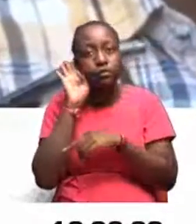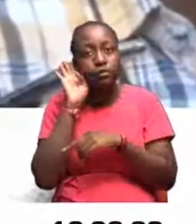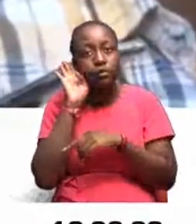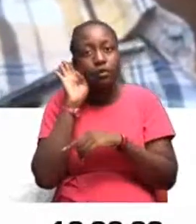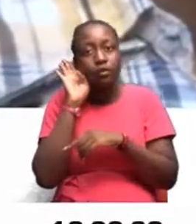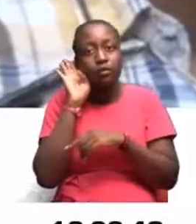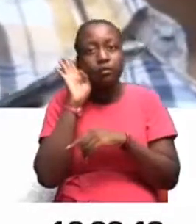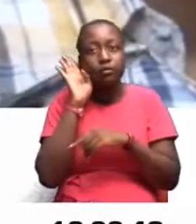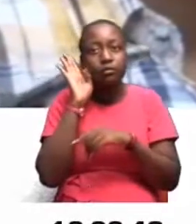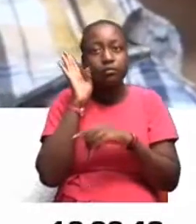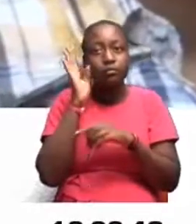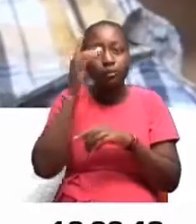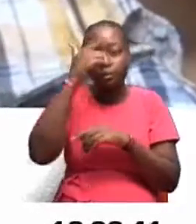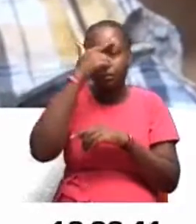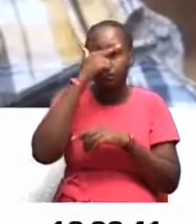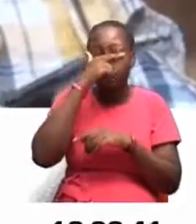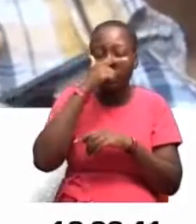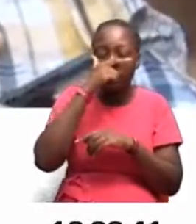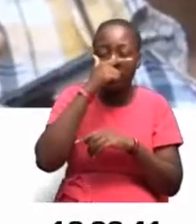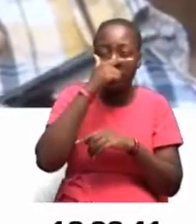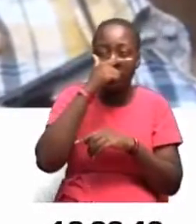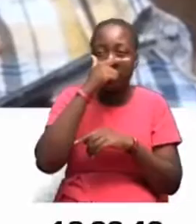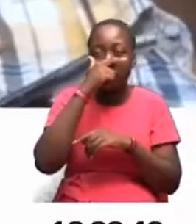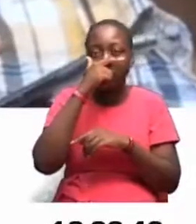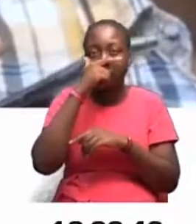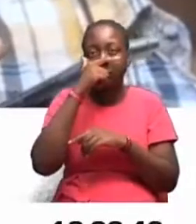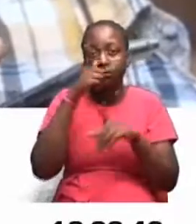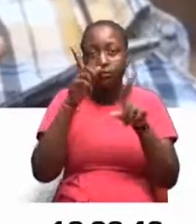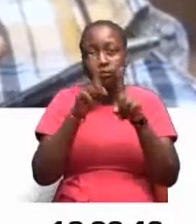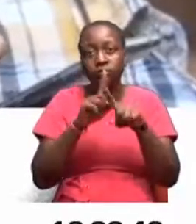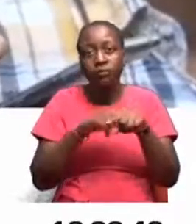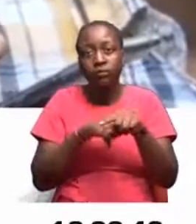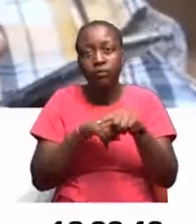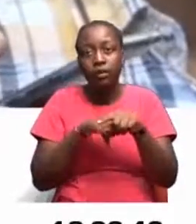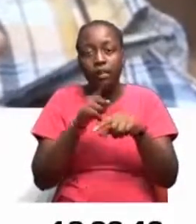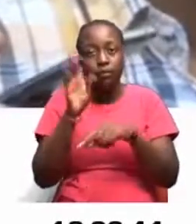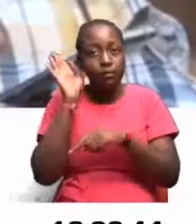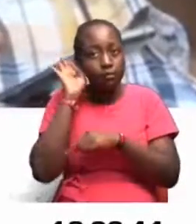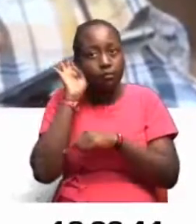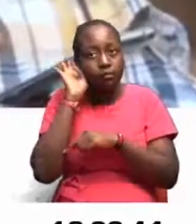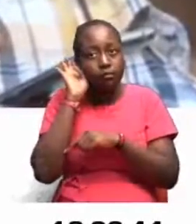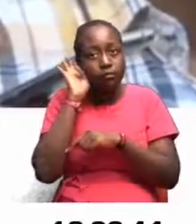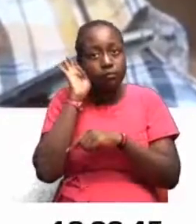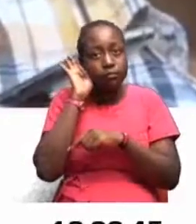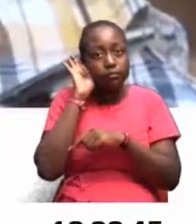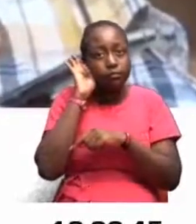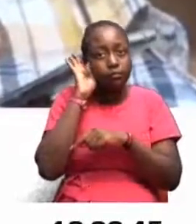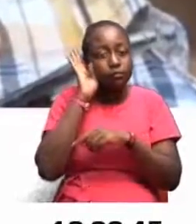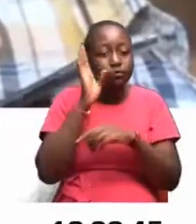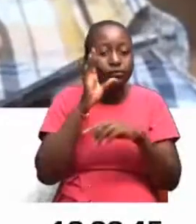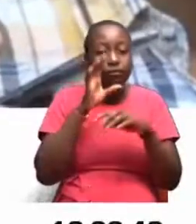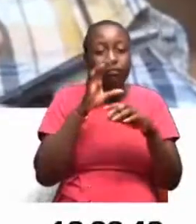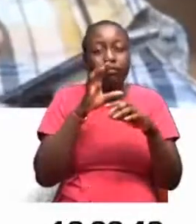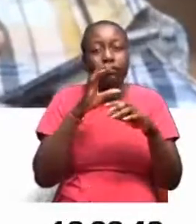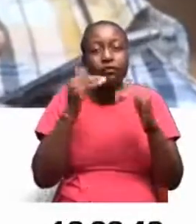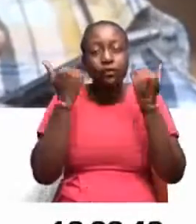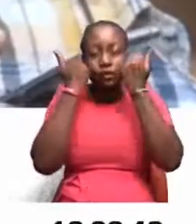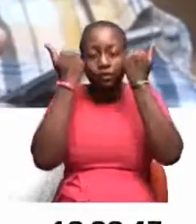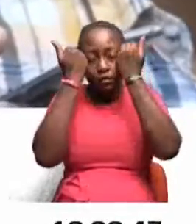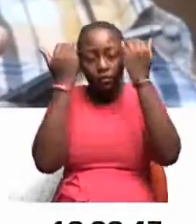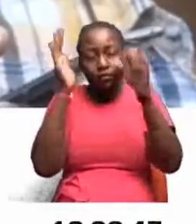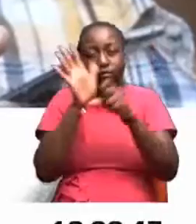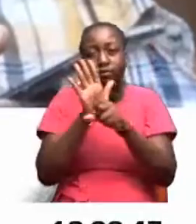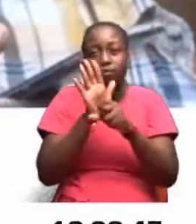are being blindfolded at the same time as you've heard they've undergone a lot of stress, psychological stress, so we